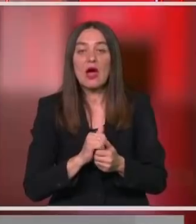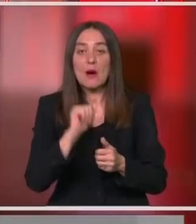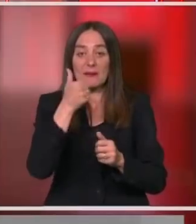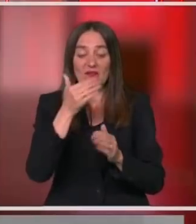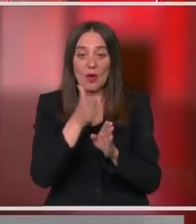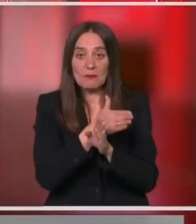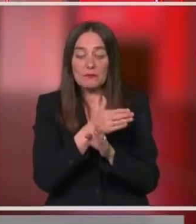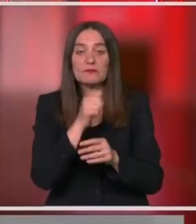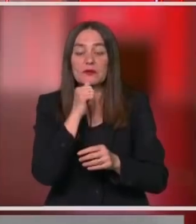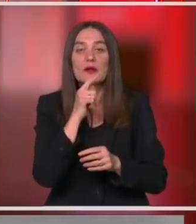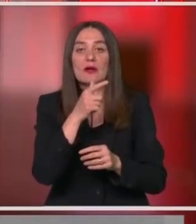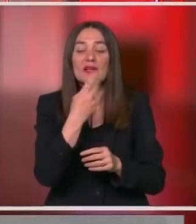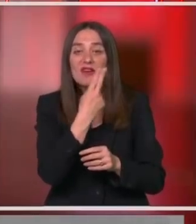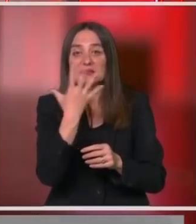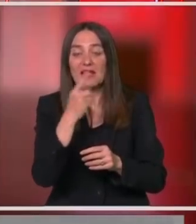kvartalu